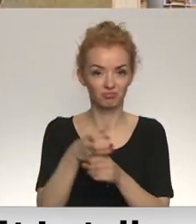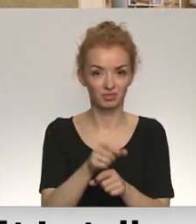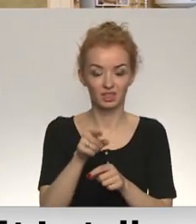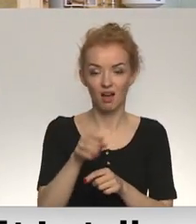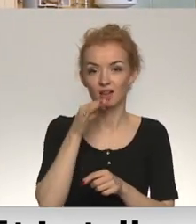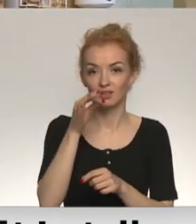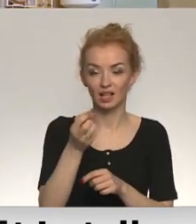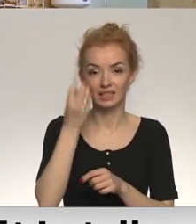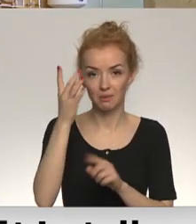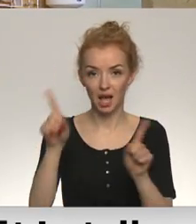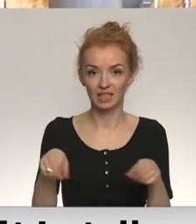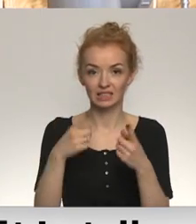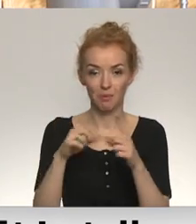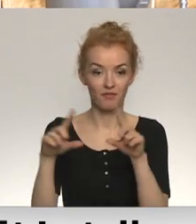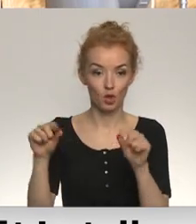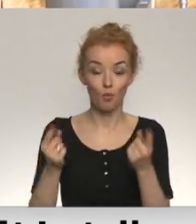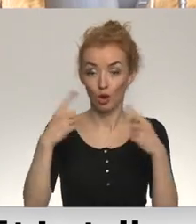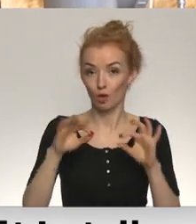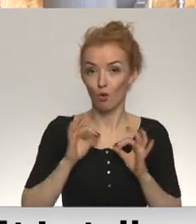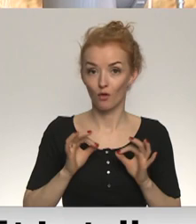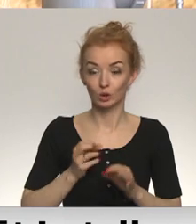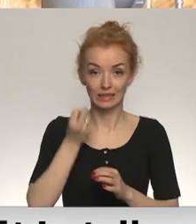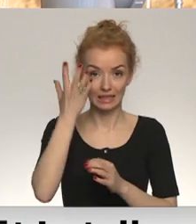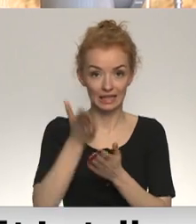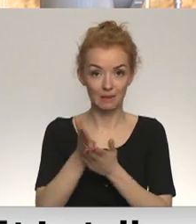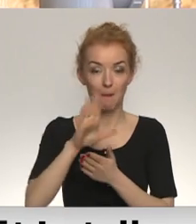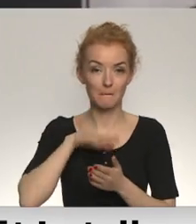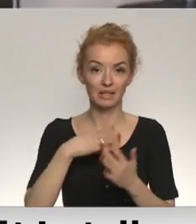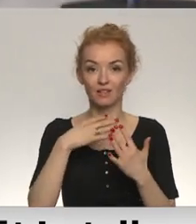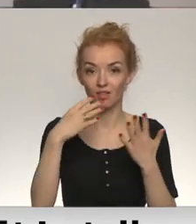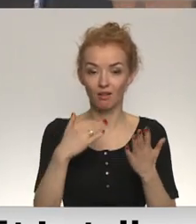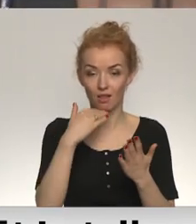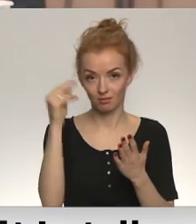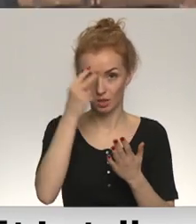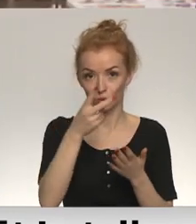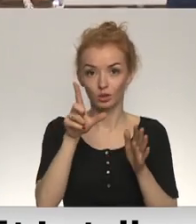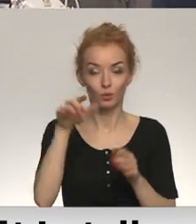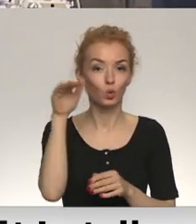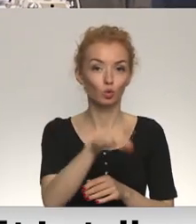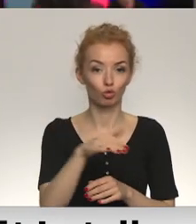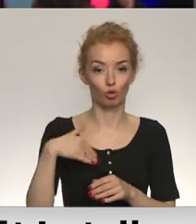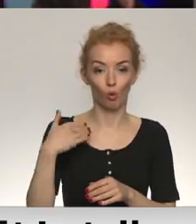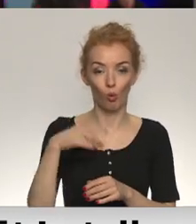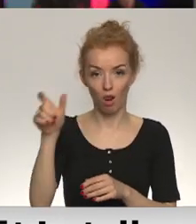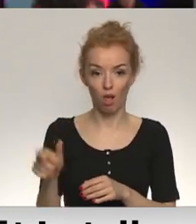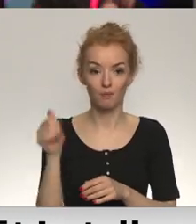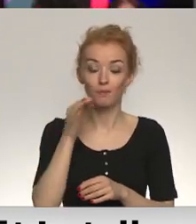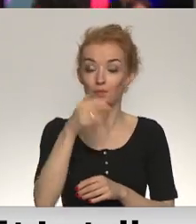attīstības aģentūras direktore. Pašlaik profesionālajā izglītībā pēc 9. Klases mācās 27 tūkstoši audzēkņu.